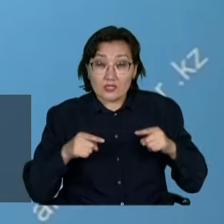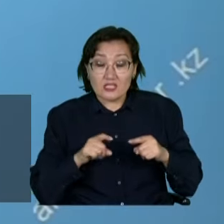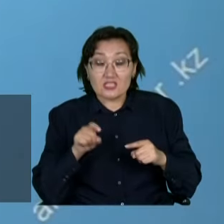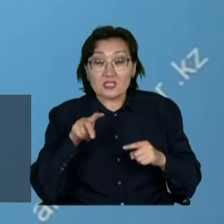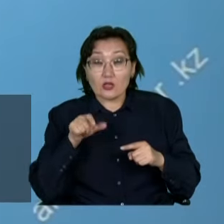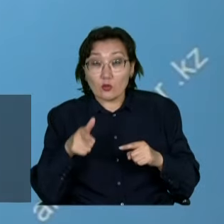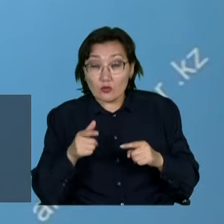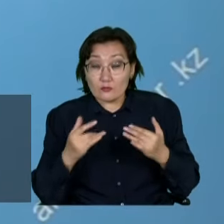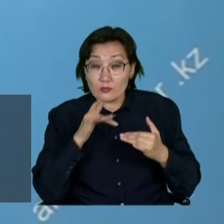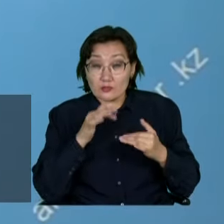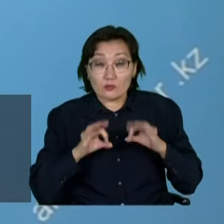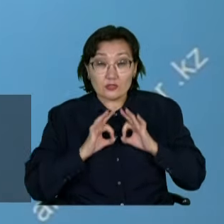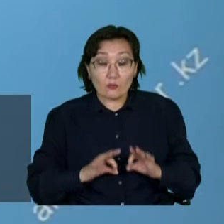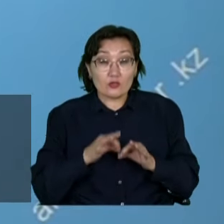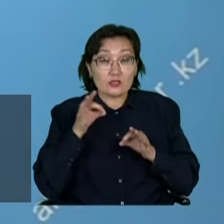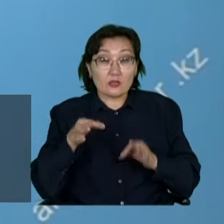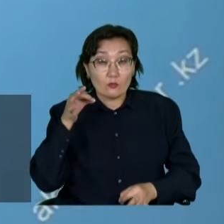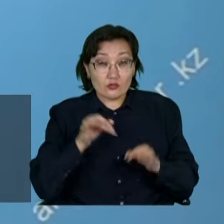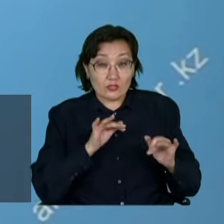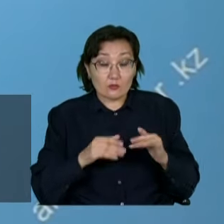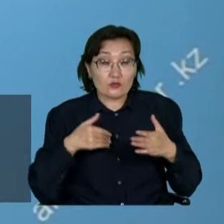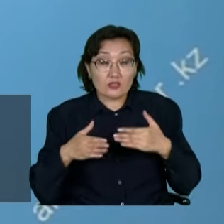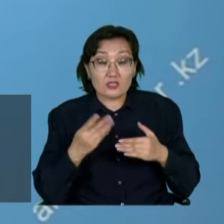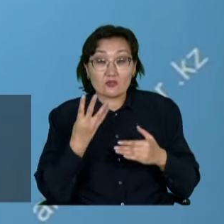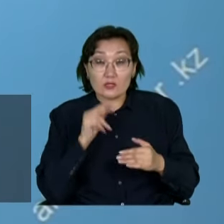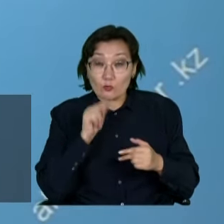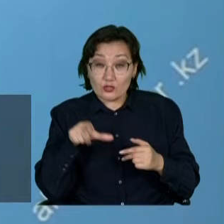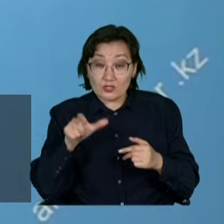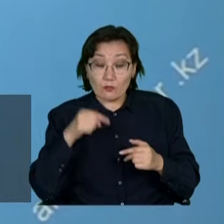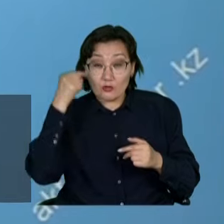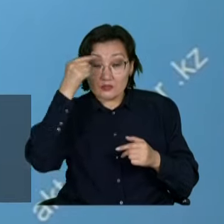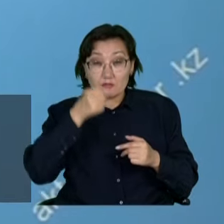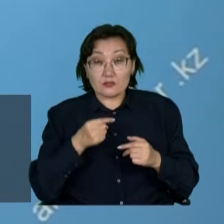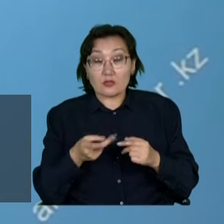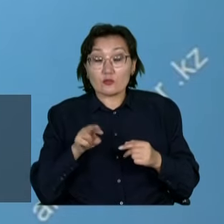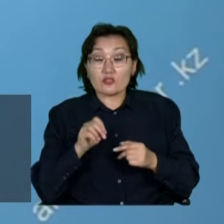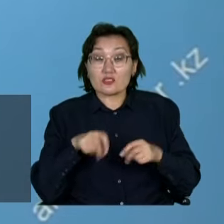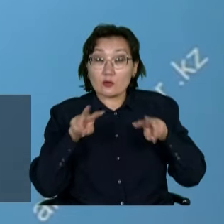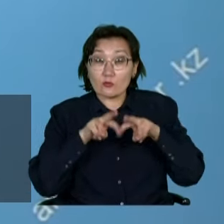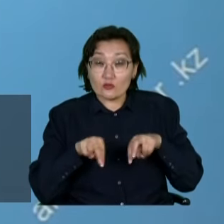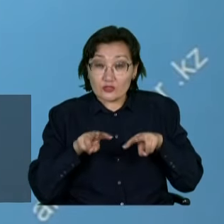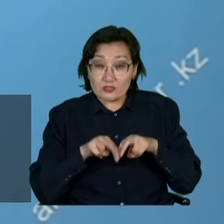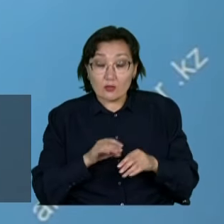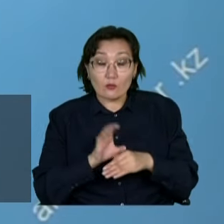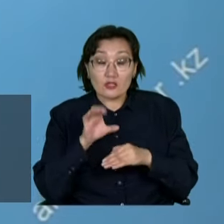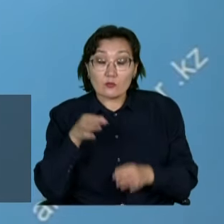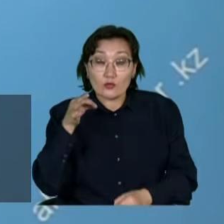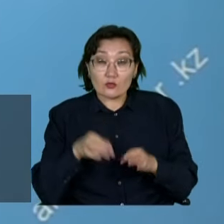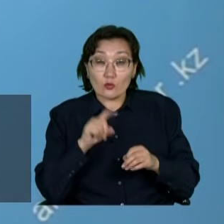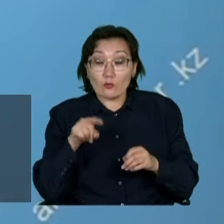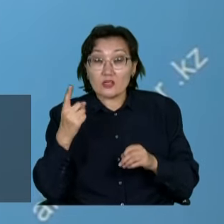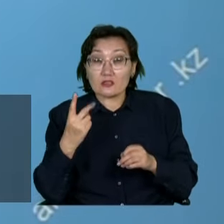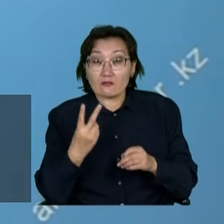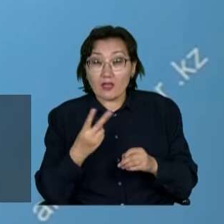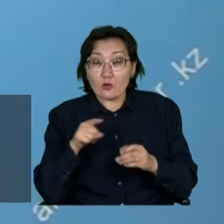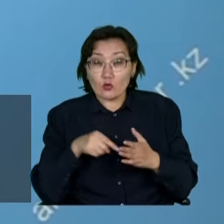В настоящее время прокуратура области уголовное дело в отношении четырех подозреваемых лиц для рассмотрения по существу направлено в суд номер 2